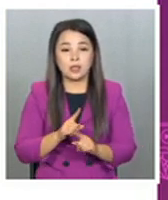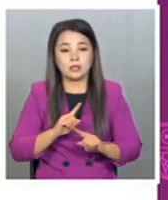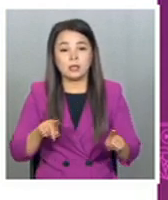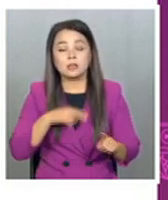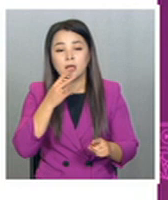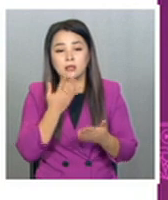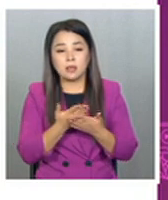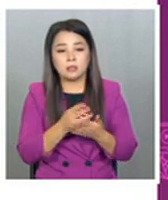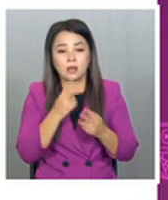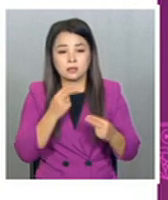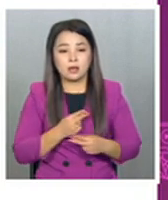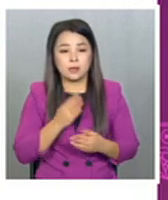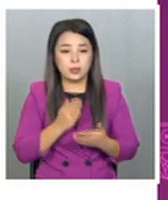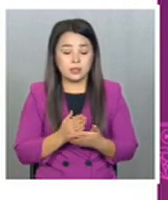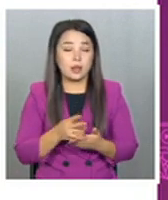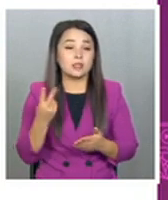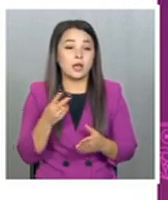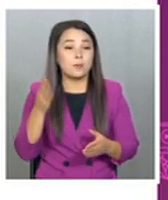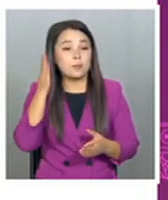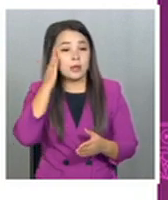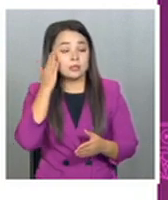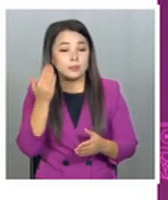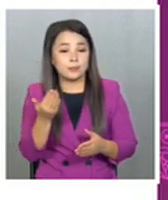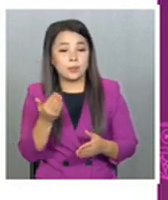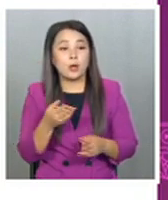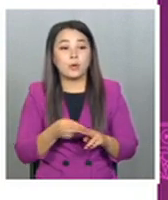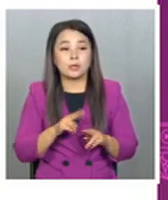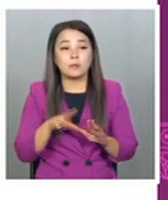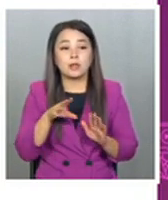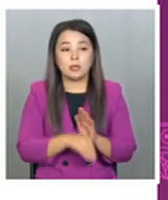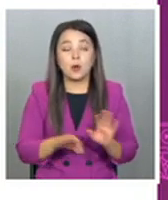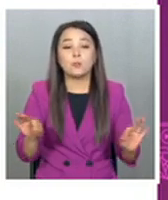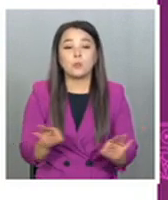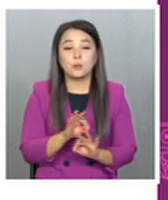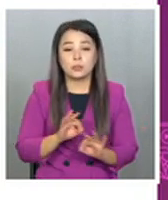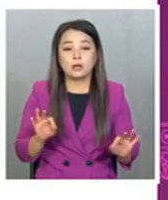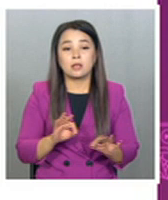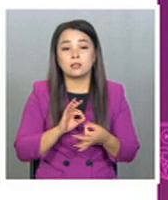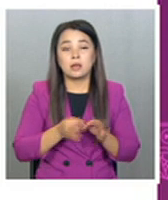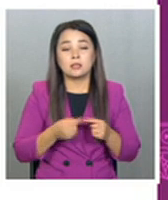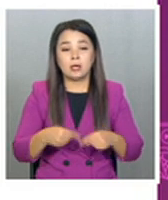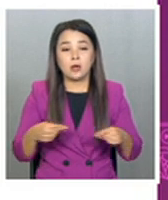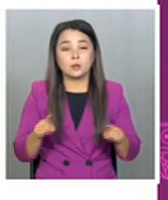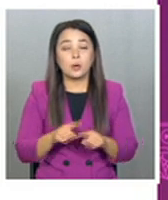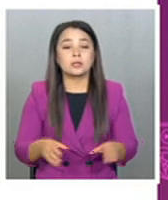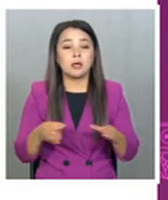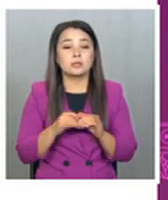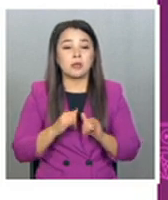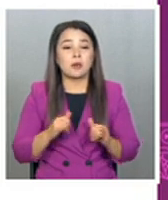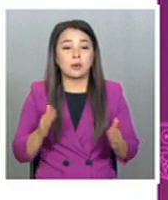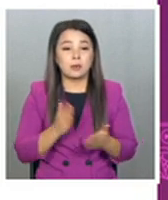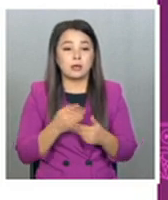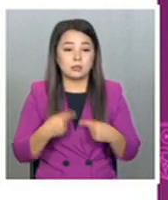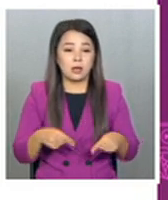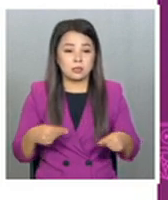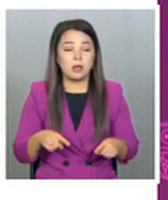еткізді. Екінші пікір. Сонымен қатар, музыкалық аспаптар да түрленіп, дамып келеді. Оған